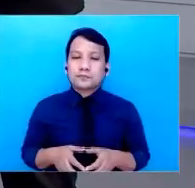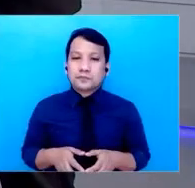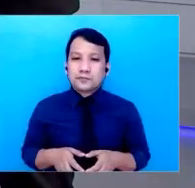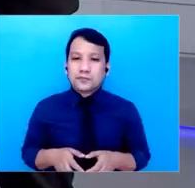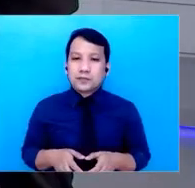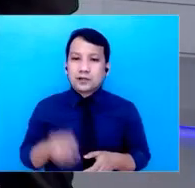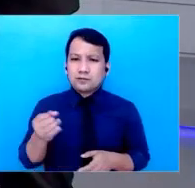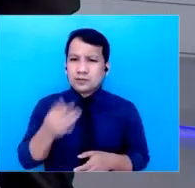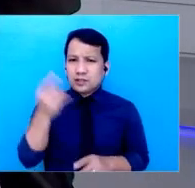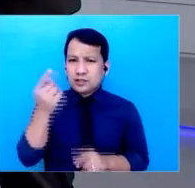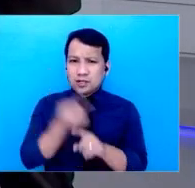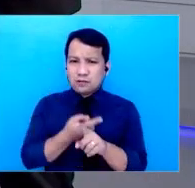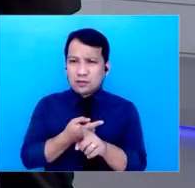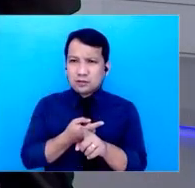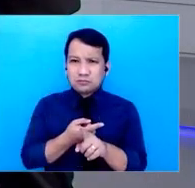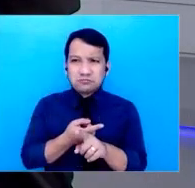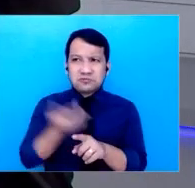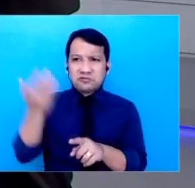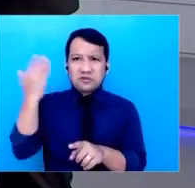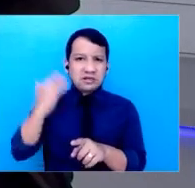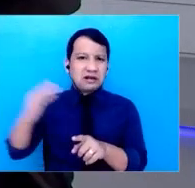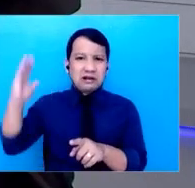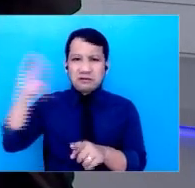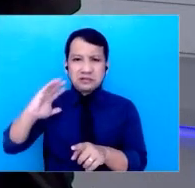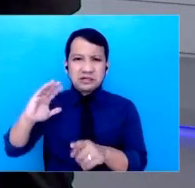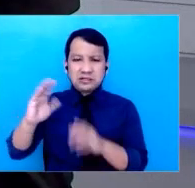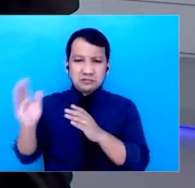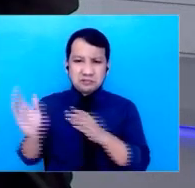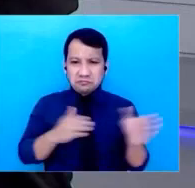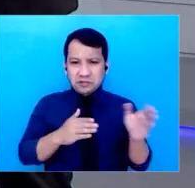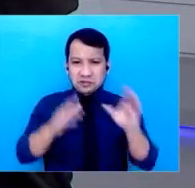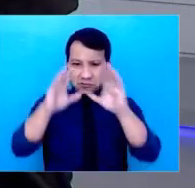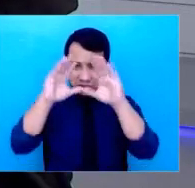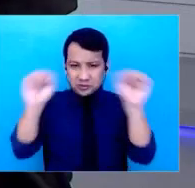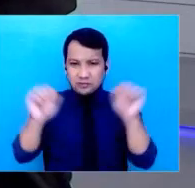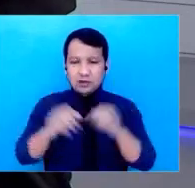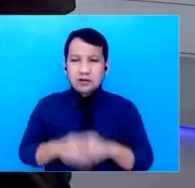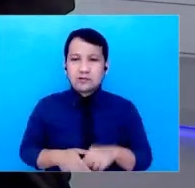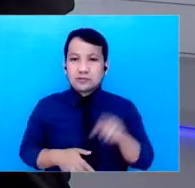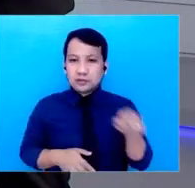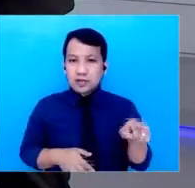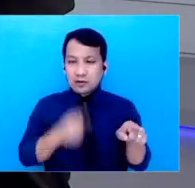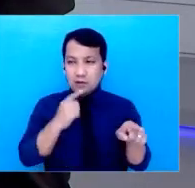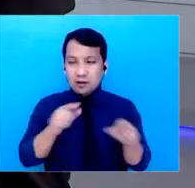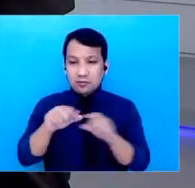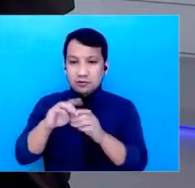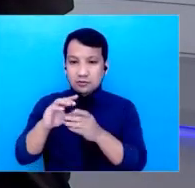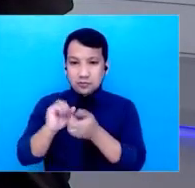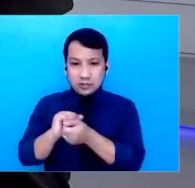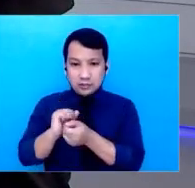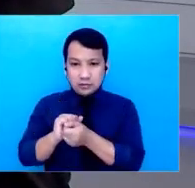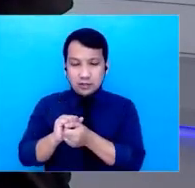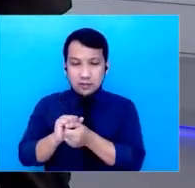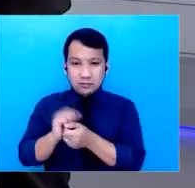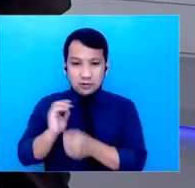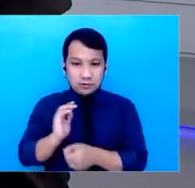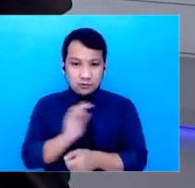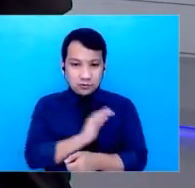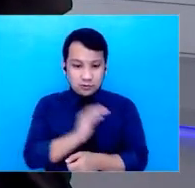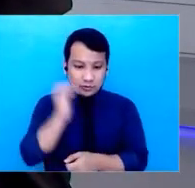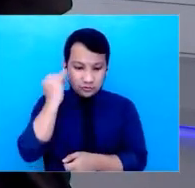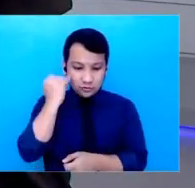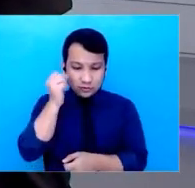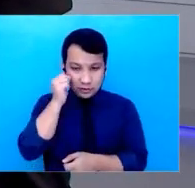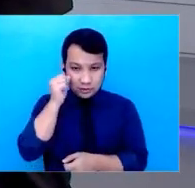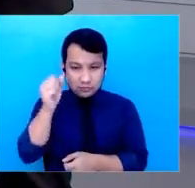Ilang buwan na raw balak ni Davao City Mayor Sara Duterte na tumakbo bilang presidente. Ayon niya sa kalyado niyang si Congressman Joey Salceda. May pasabog